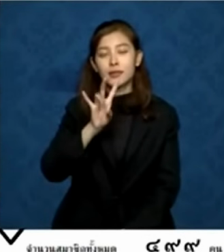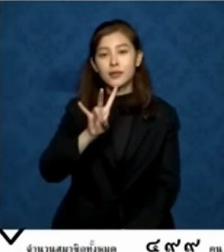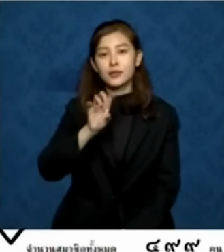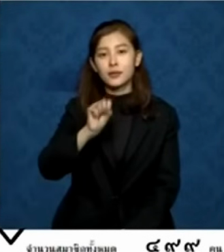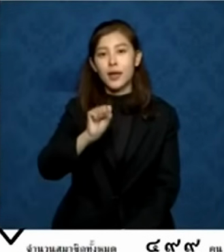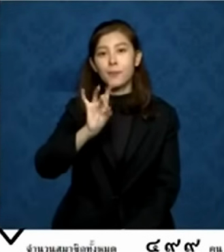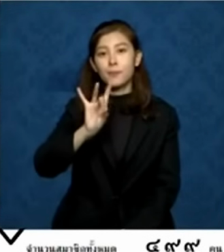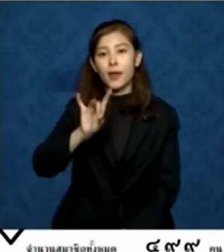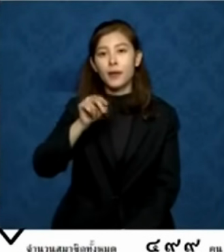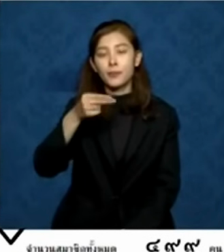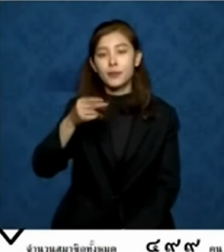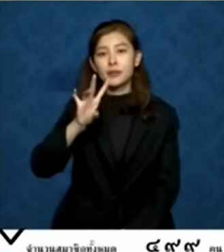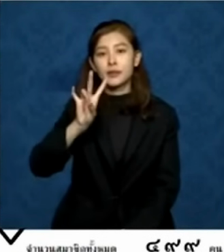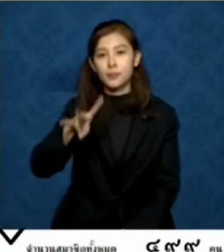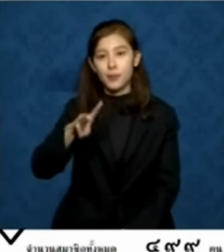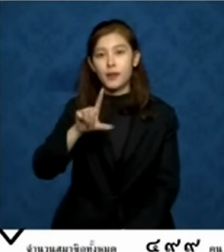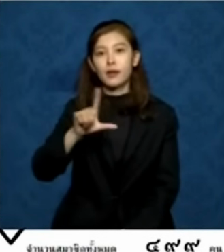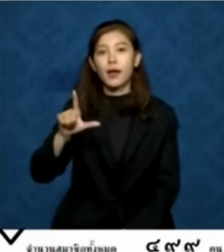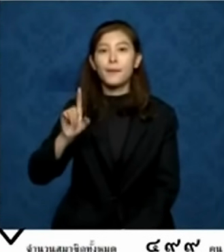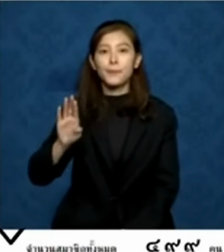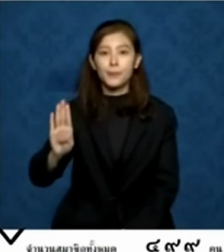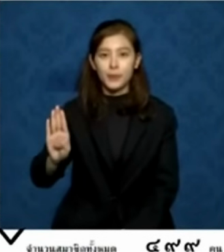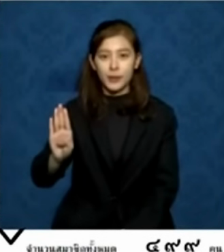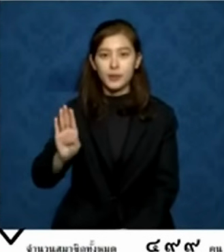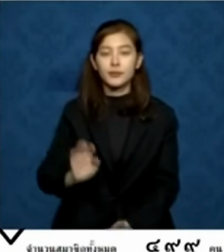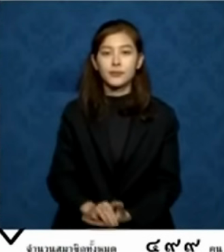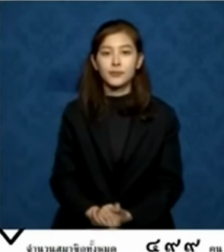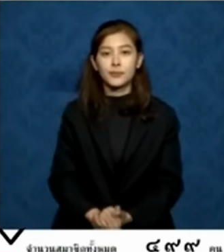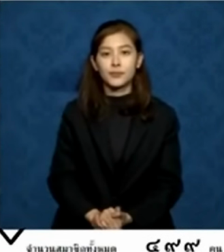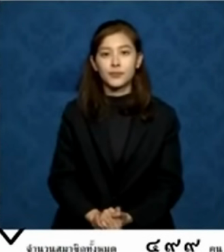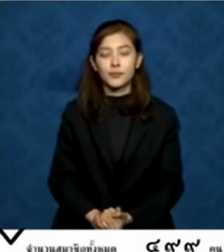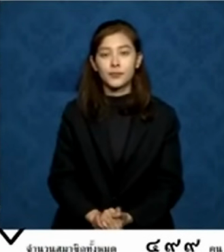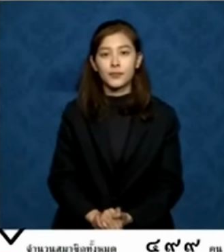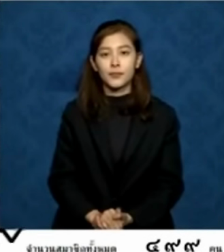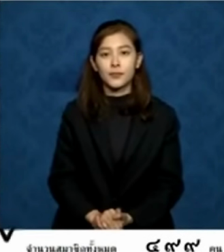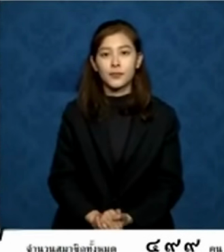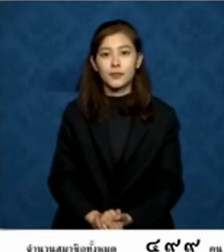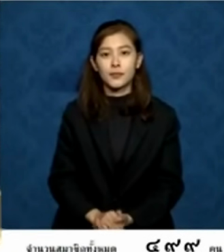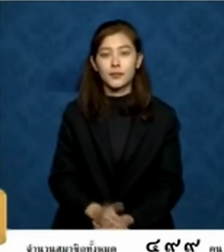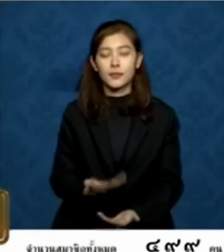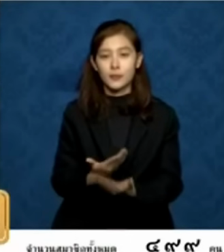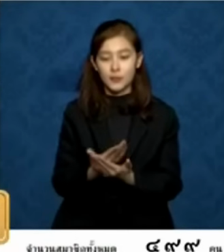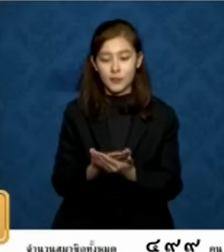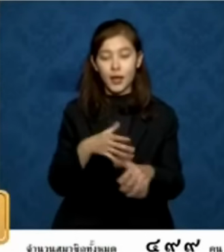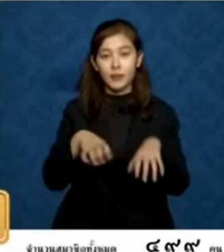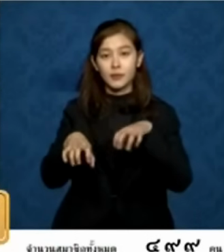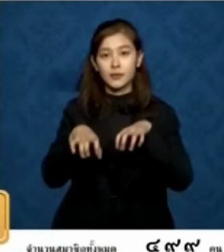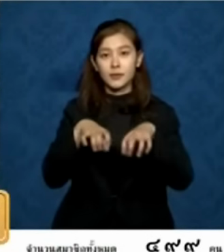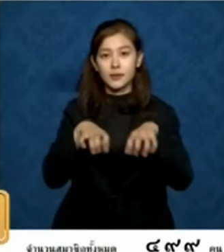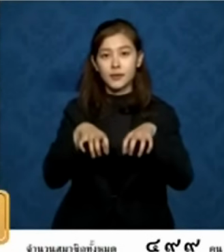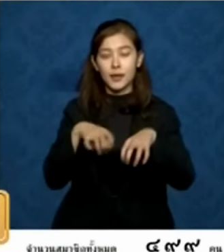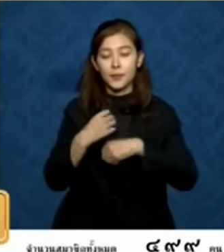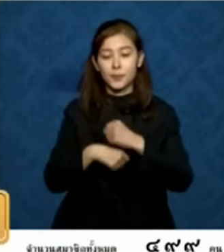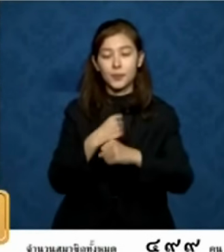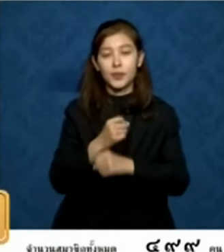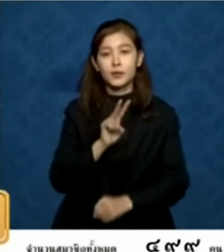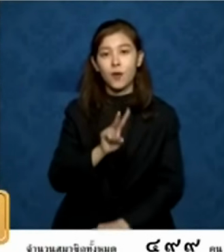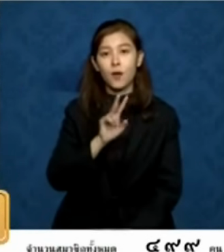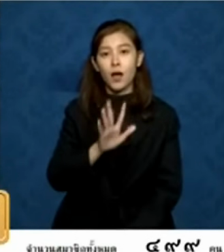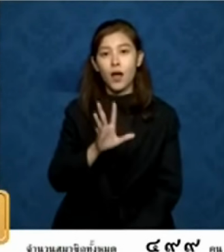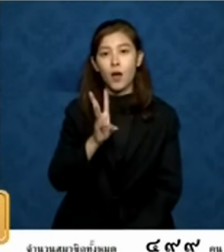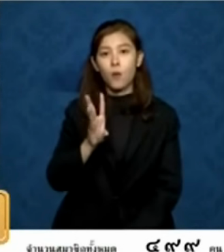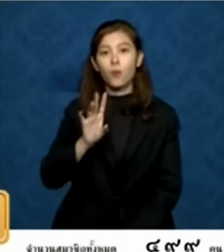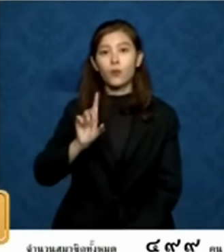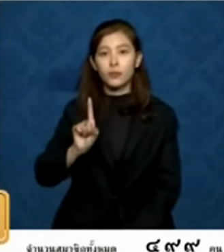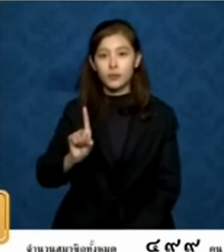2,787,000 ล้านบาทสำหรับงบประมาณรายจ่ายประจำงบประมาณ 2,567 เป็นการดำเนินนโย